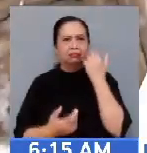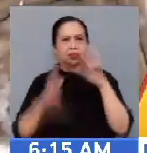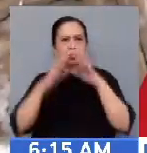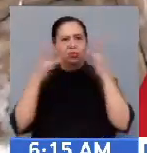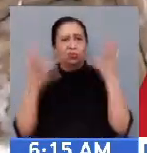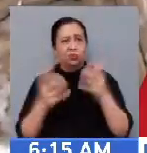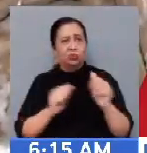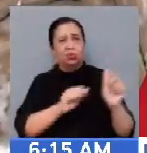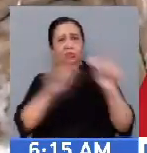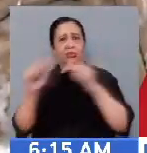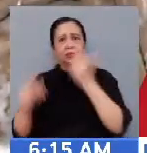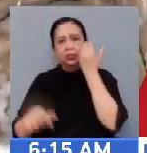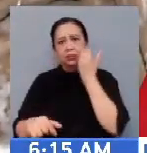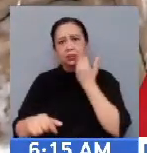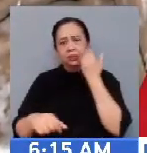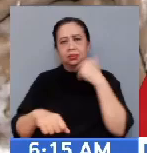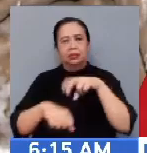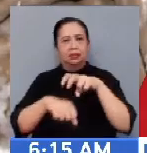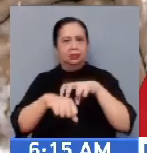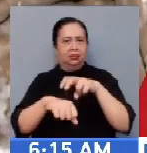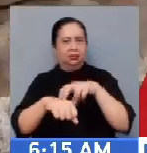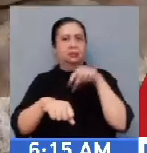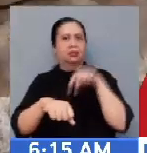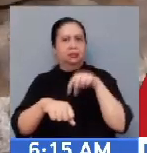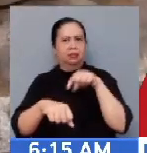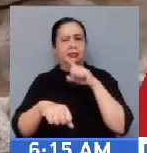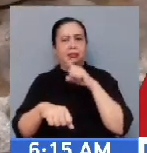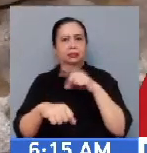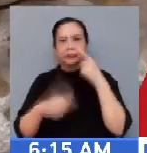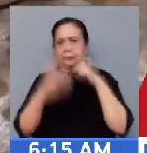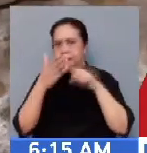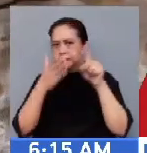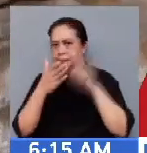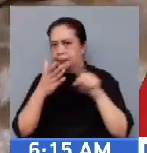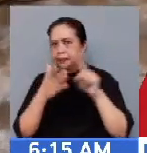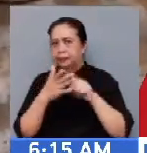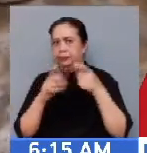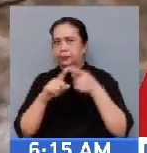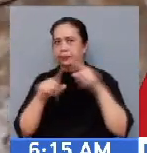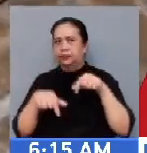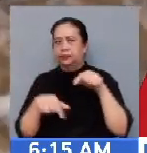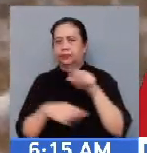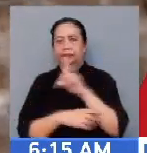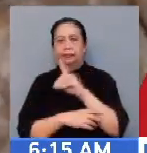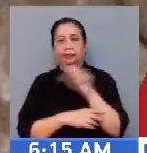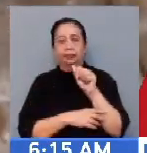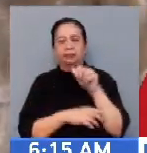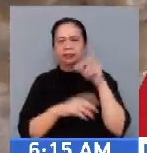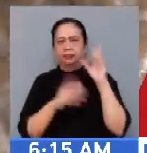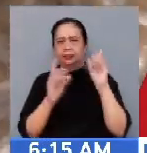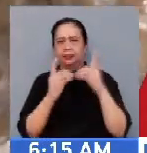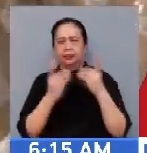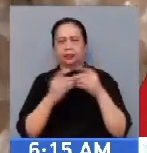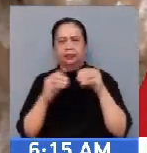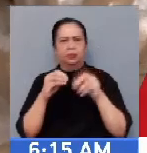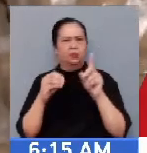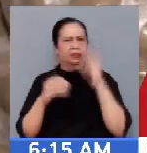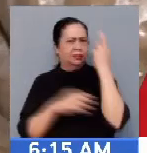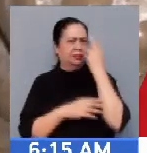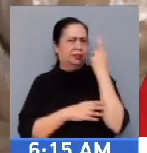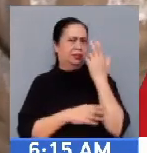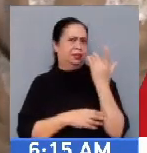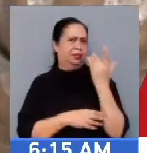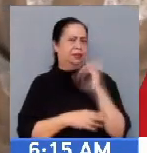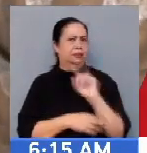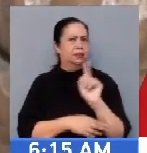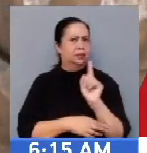nitong patatas. At yan ho yung aalamin natin mula dito sa Department of Agriculture. Ano ho ba ang dahilan nito? Ano ba ang maaaring gawin?